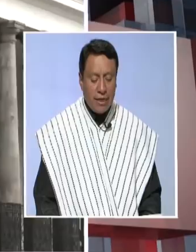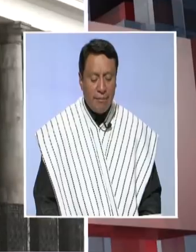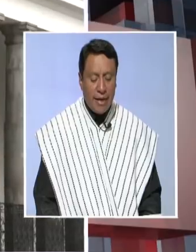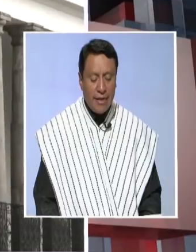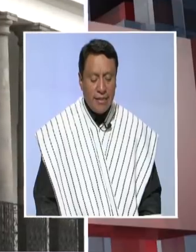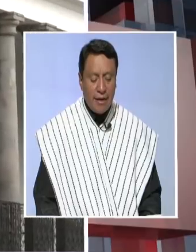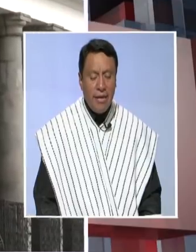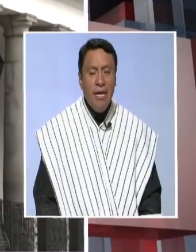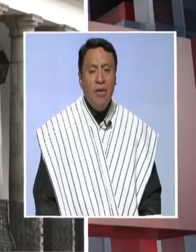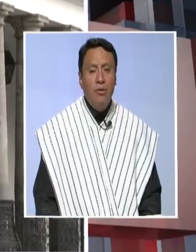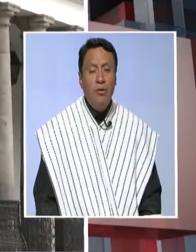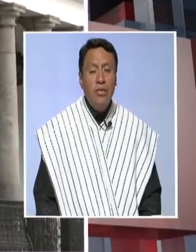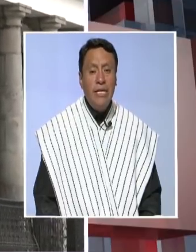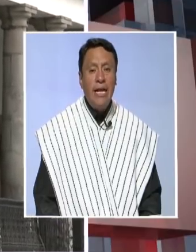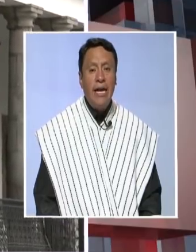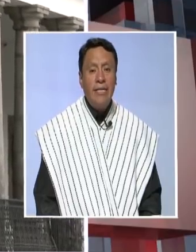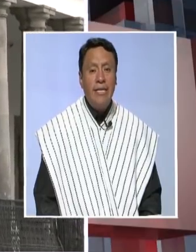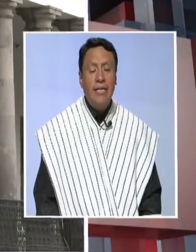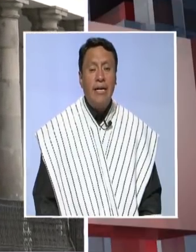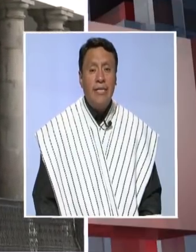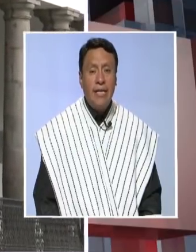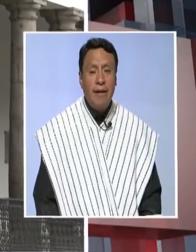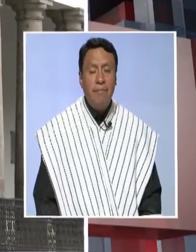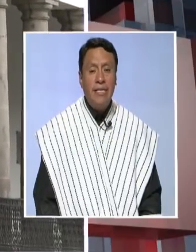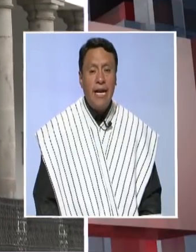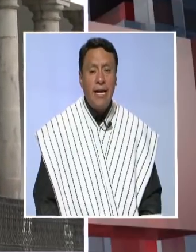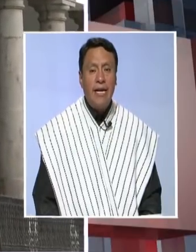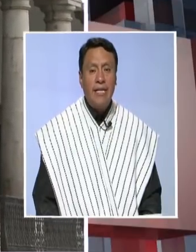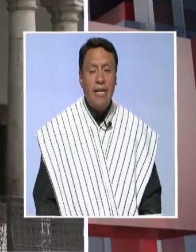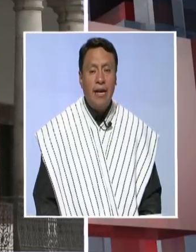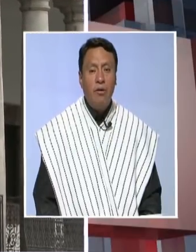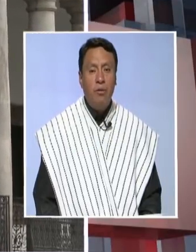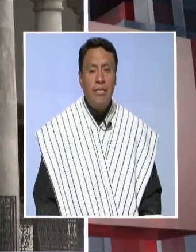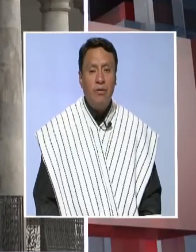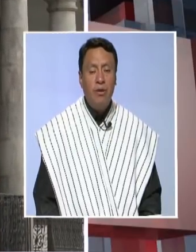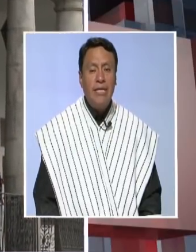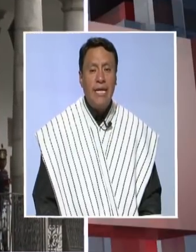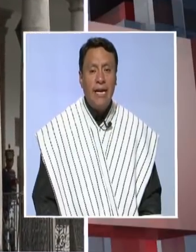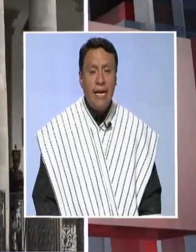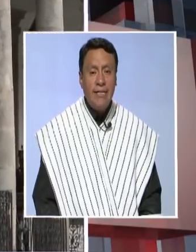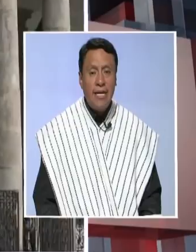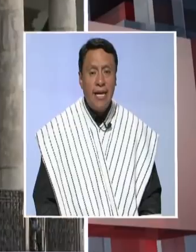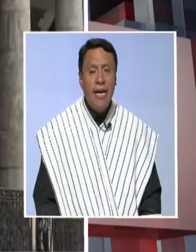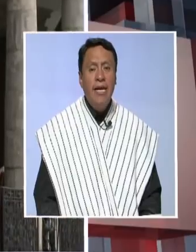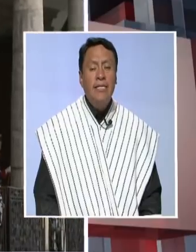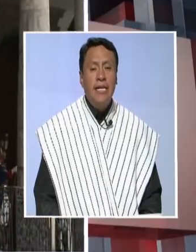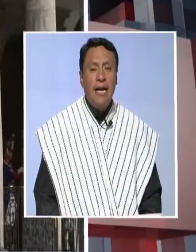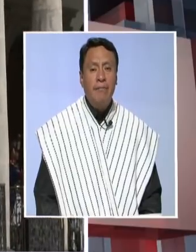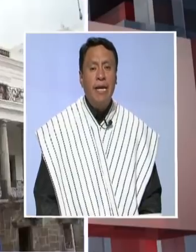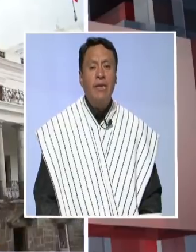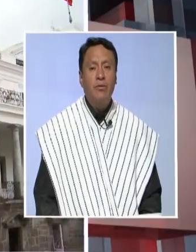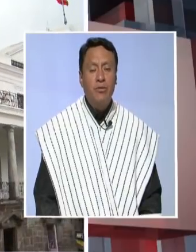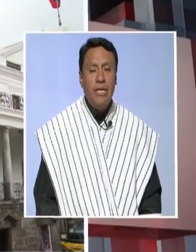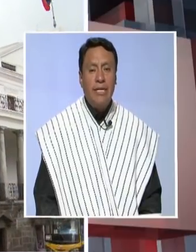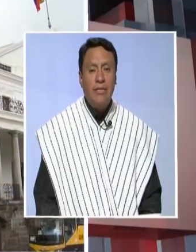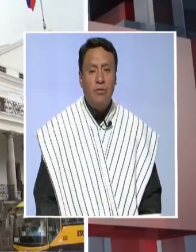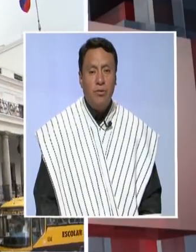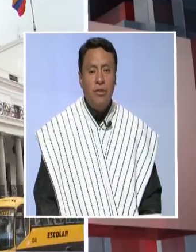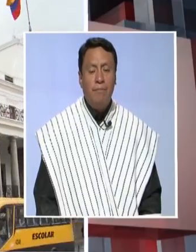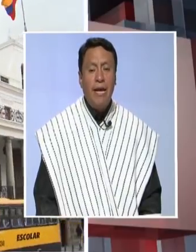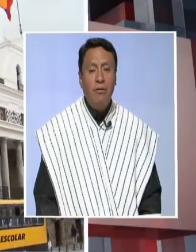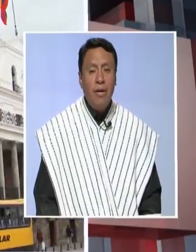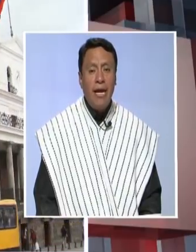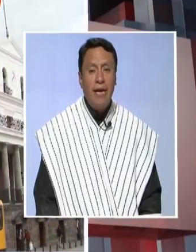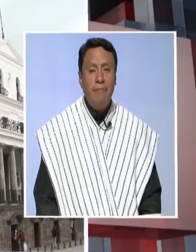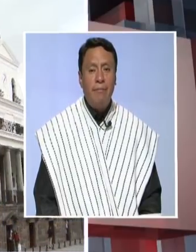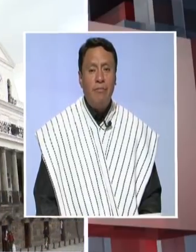Yakta Pusha, Imaka, Nishkami, Nyukunchika, Kasna, Yaktapi, Yanka, Tandanaku, Iguasikuna, Yankashkata, Chikami, Nyukunchika,